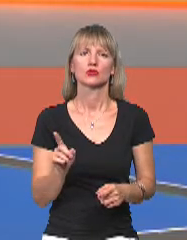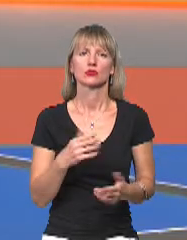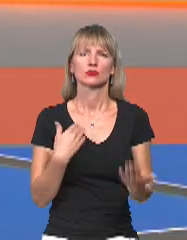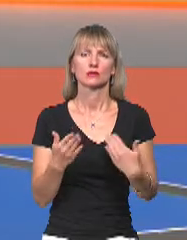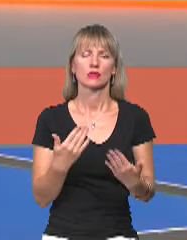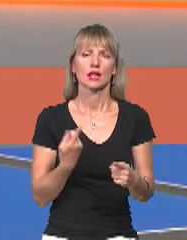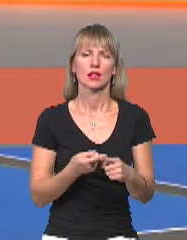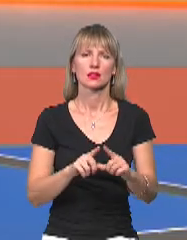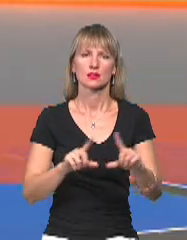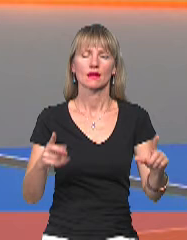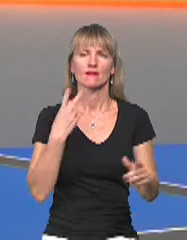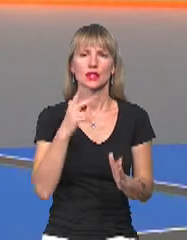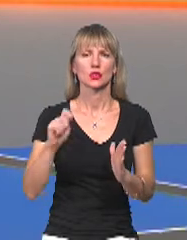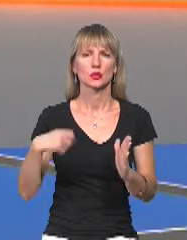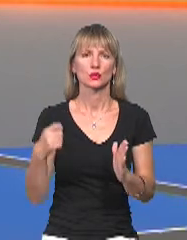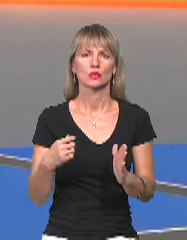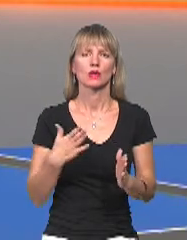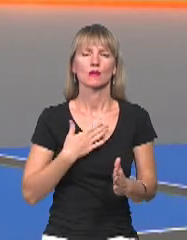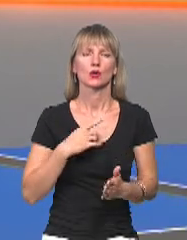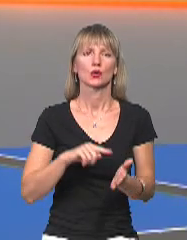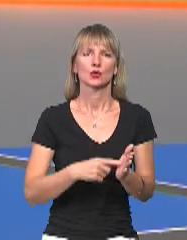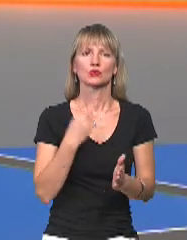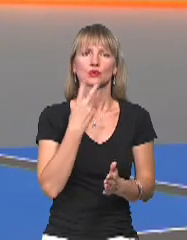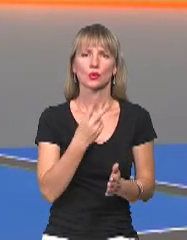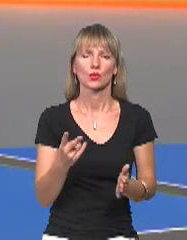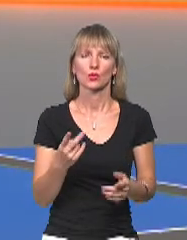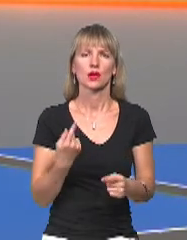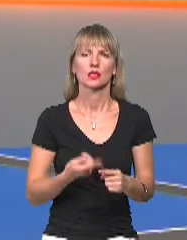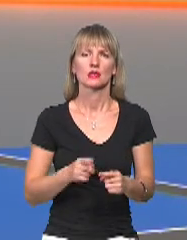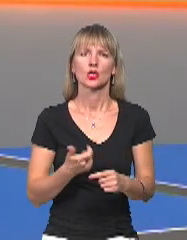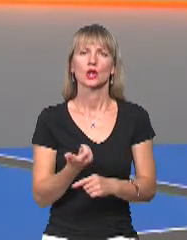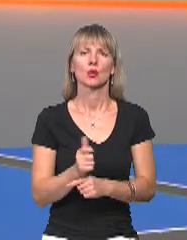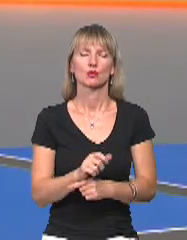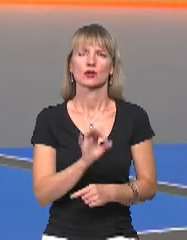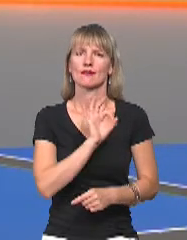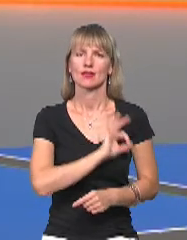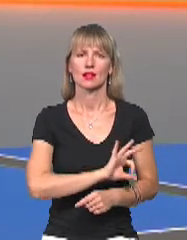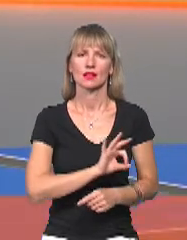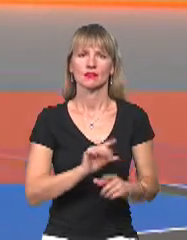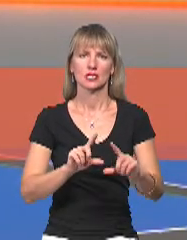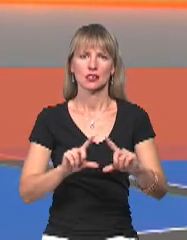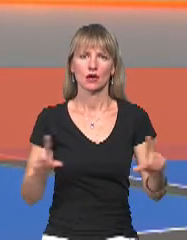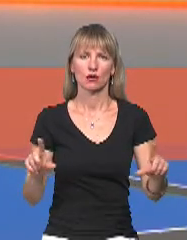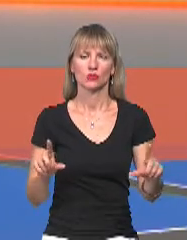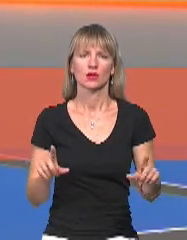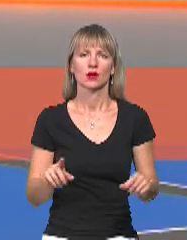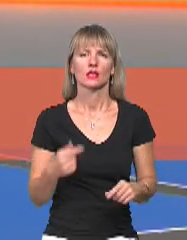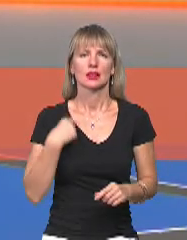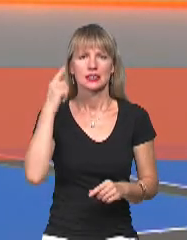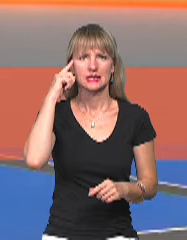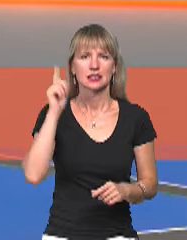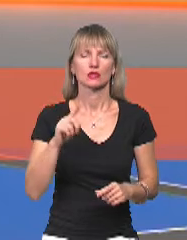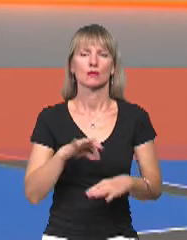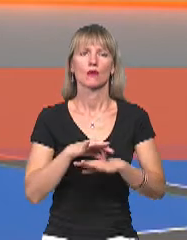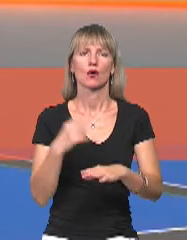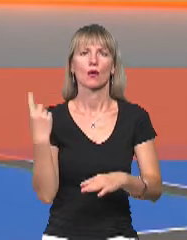побачили в сюжеті, на мою точку зору, це дуже ефективні заходи. Тобто, я знаю, що проводиться